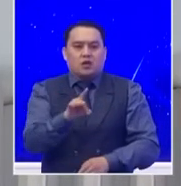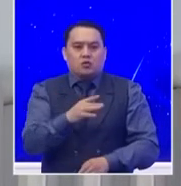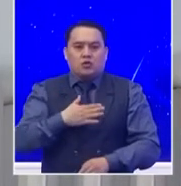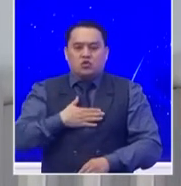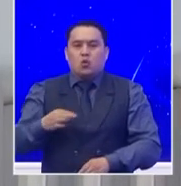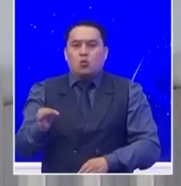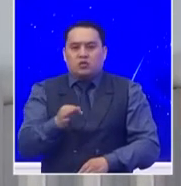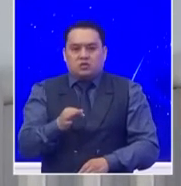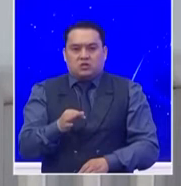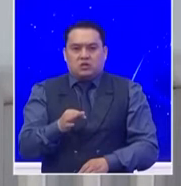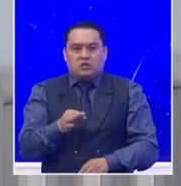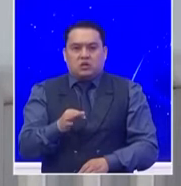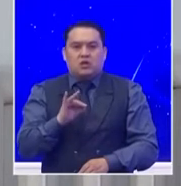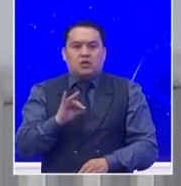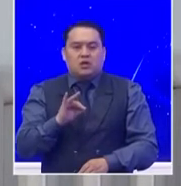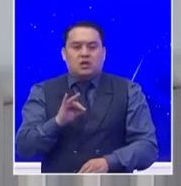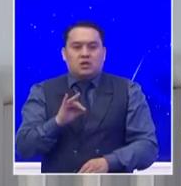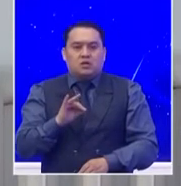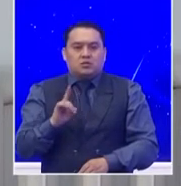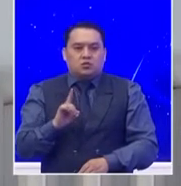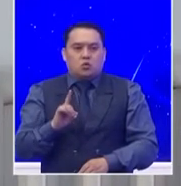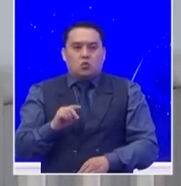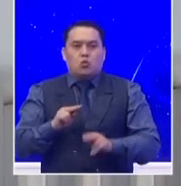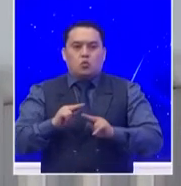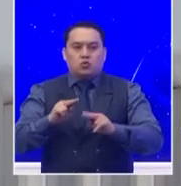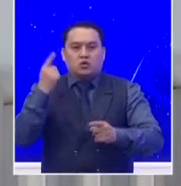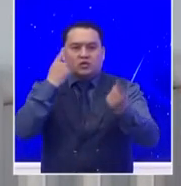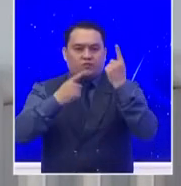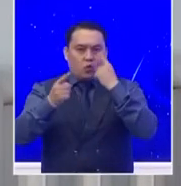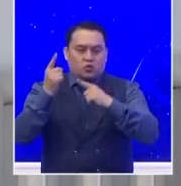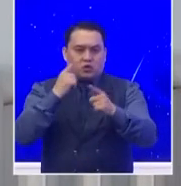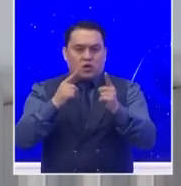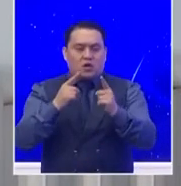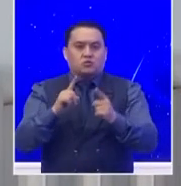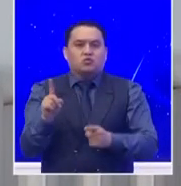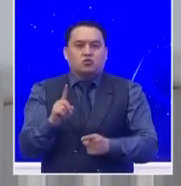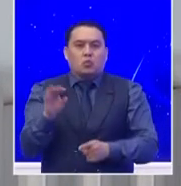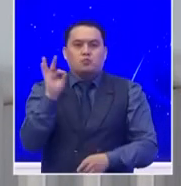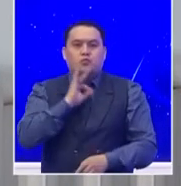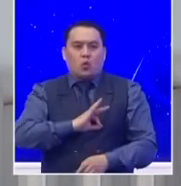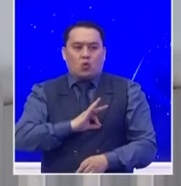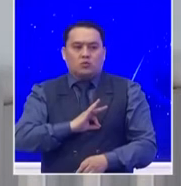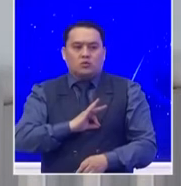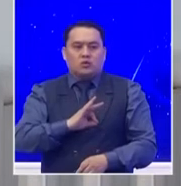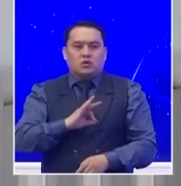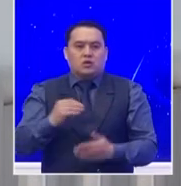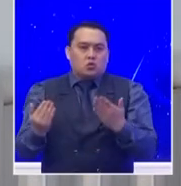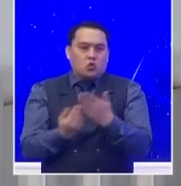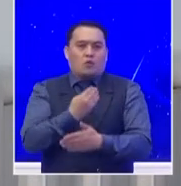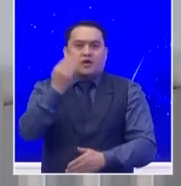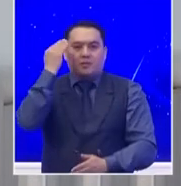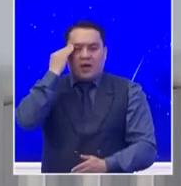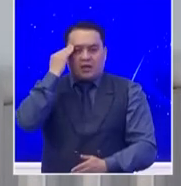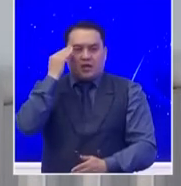области. И надо сказать, что это учителя творческие. Учителя, которые пользуются инновационными методами